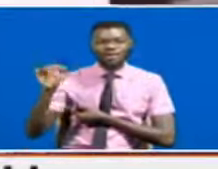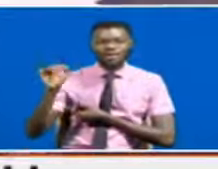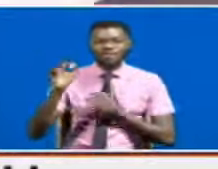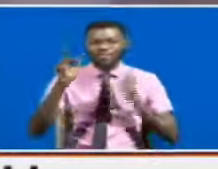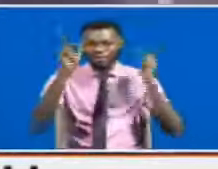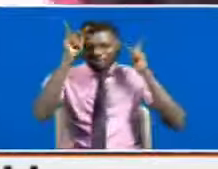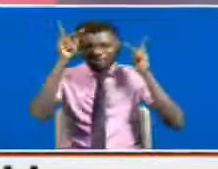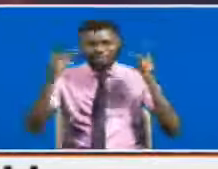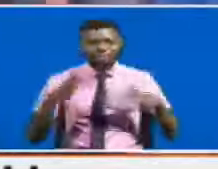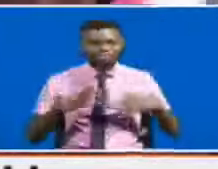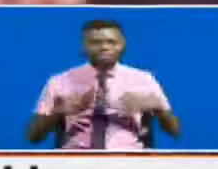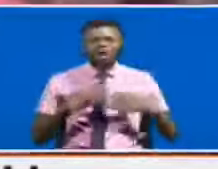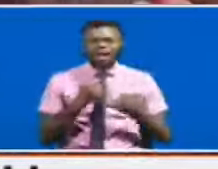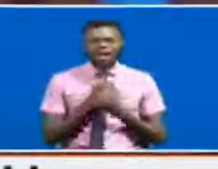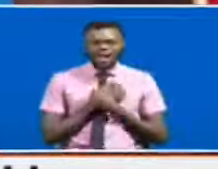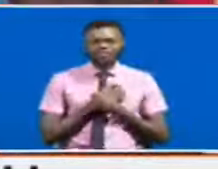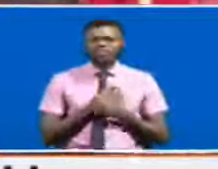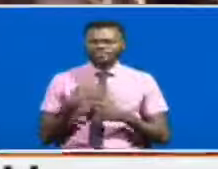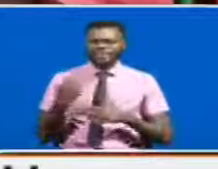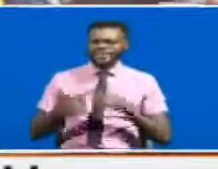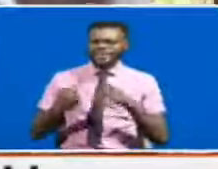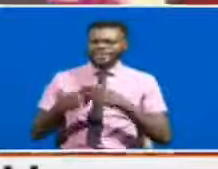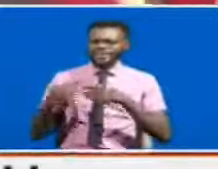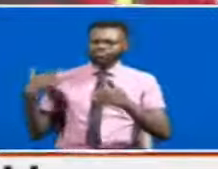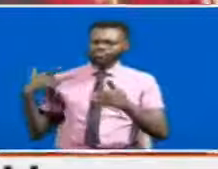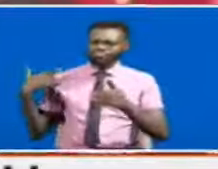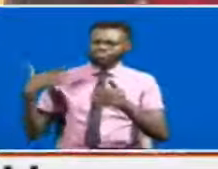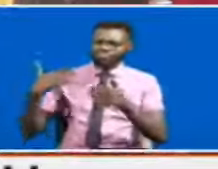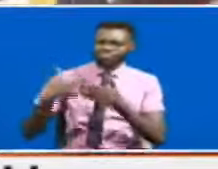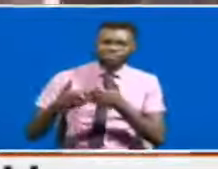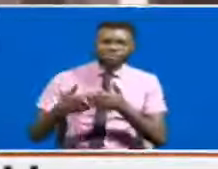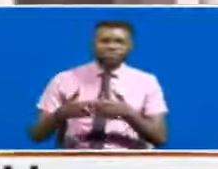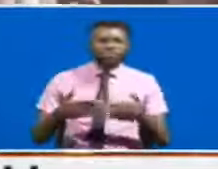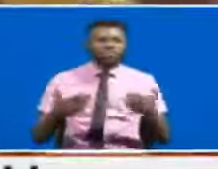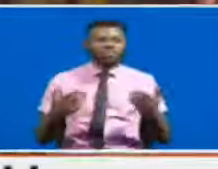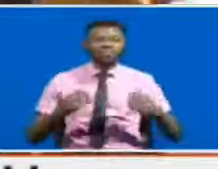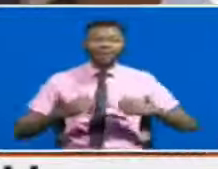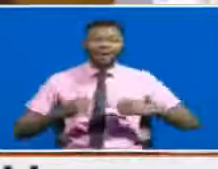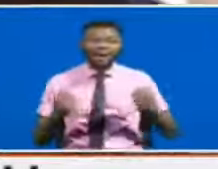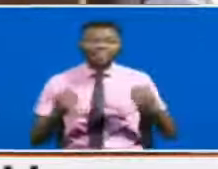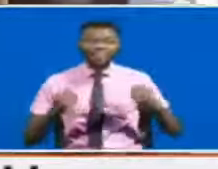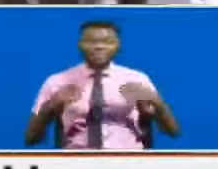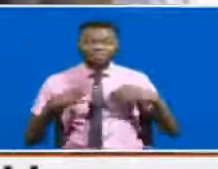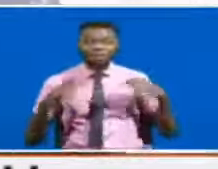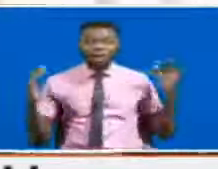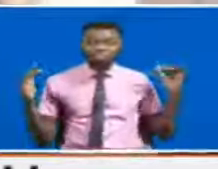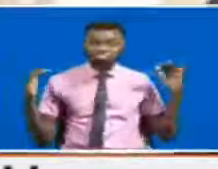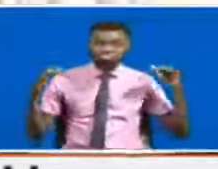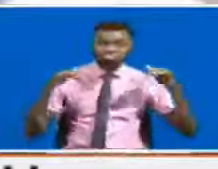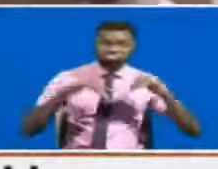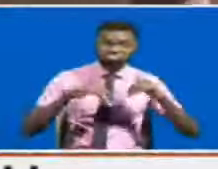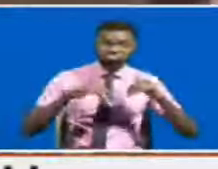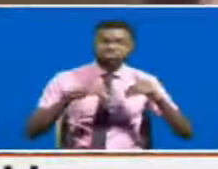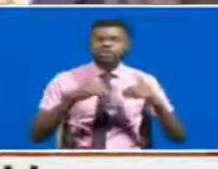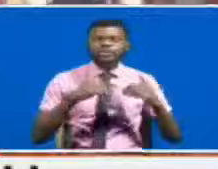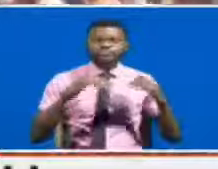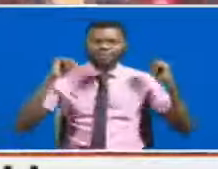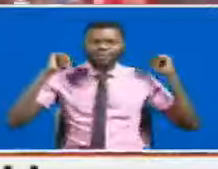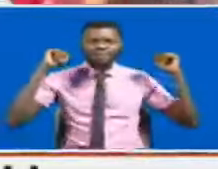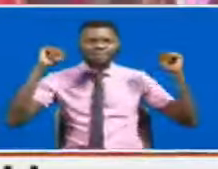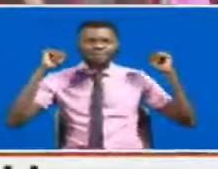ambao umekuwepo kwa miongo mingi sasa, kwa maelfu na msisimuko wa kipekee wamefika kuwashabikia fahali